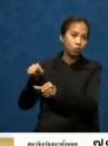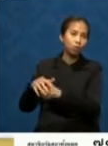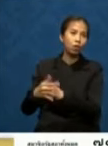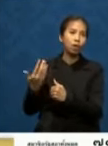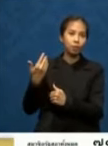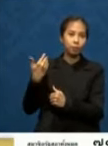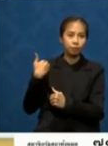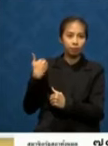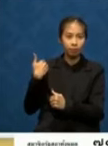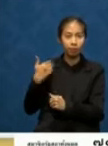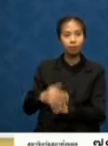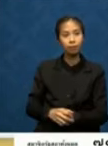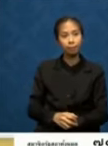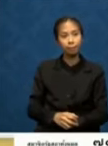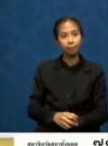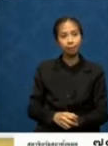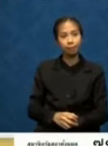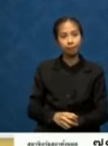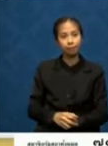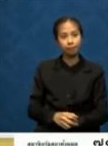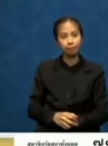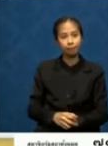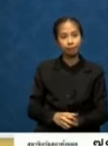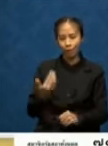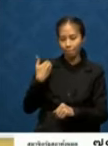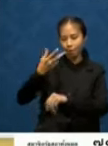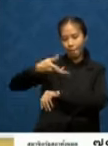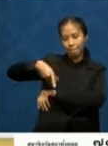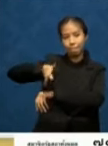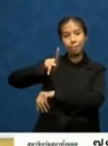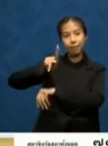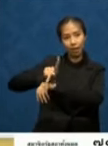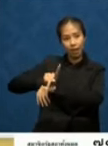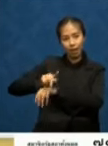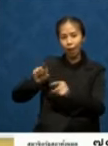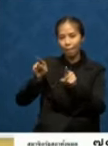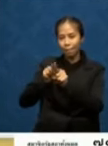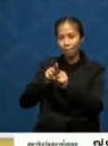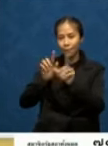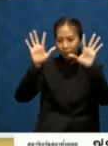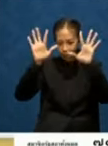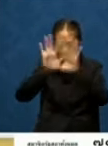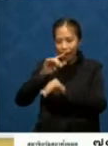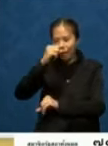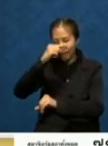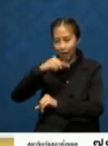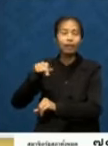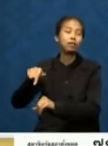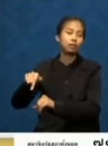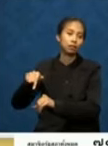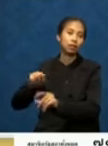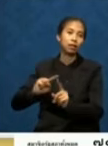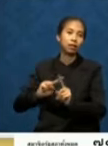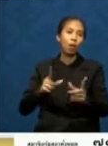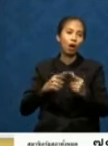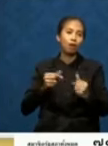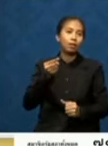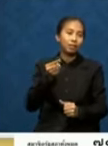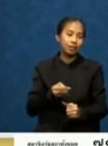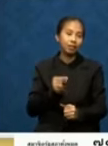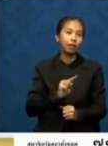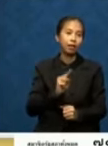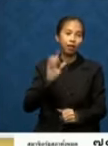ฐมนตรีต่างประเทศเป็นประธานเสมือนทีมประเทศไทยส่วนกลางแต่ข้อเท็จจริงก็คือว่